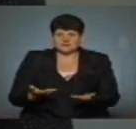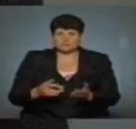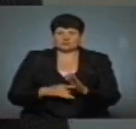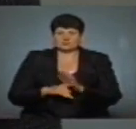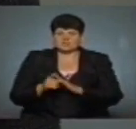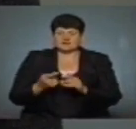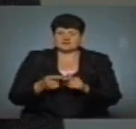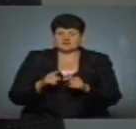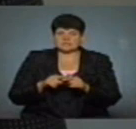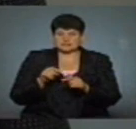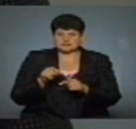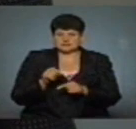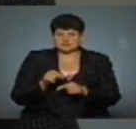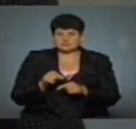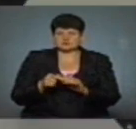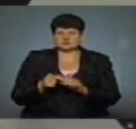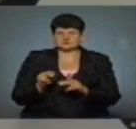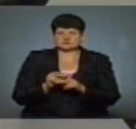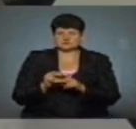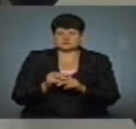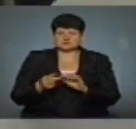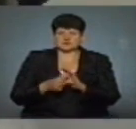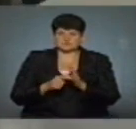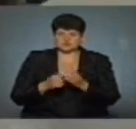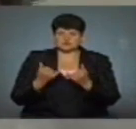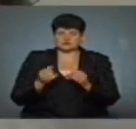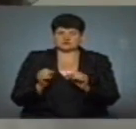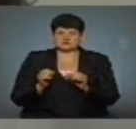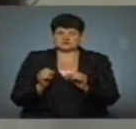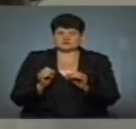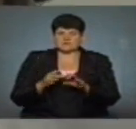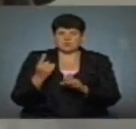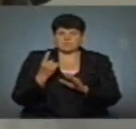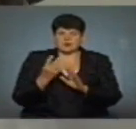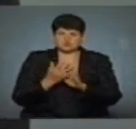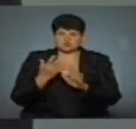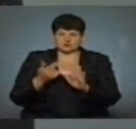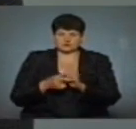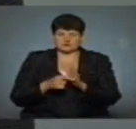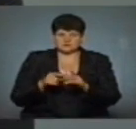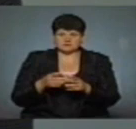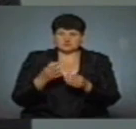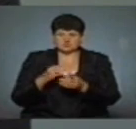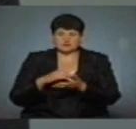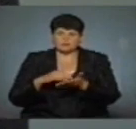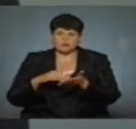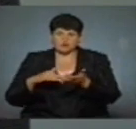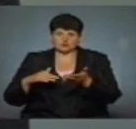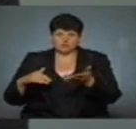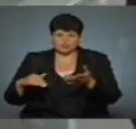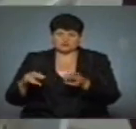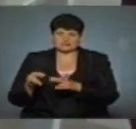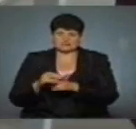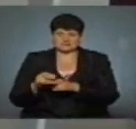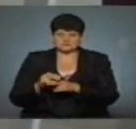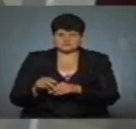почали цю реконструкцію цього приміщення. Сьогодні ми здаємо тільки першу чергу цього приміщення. Ми ще продовжуємо